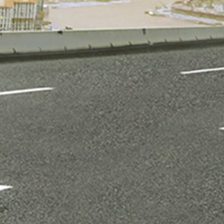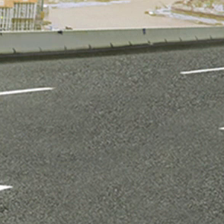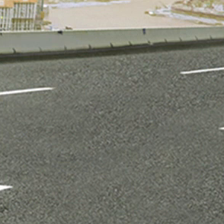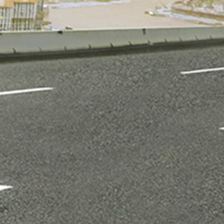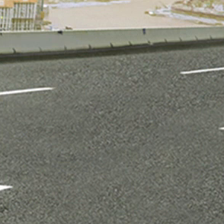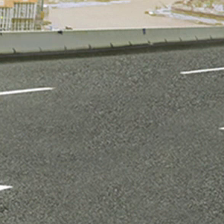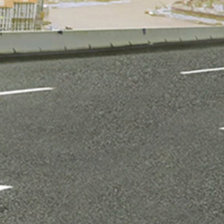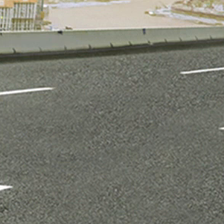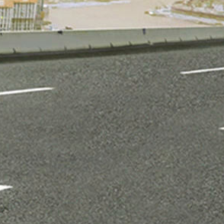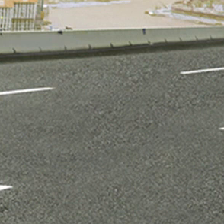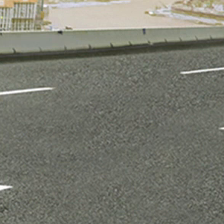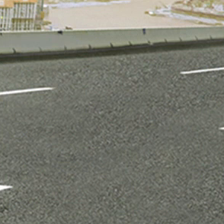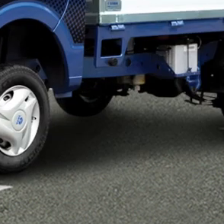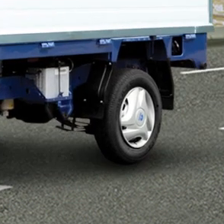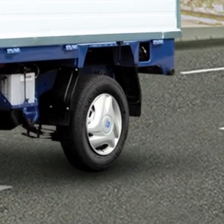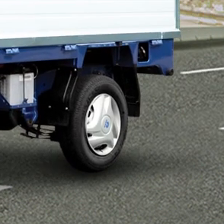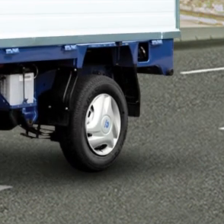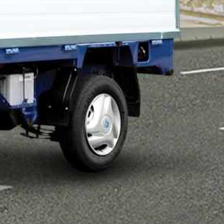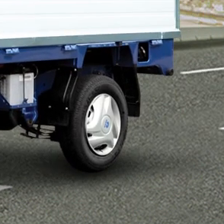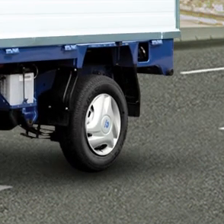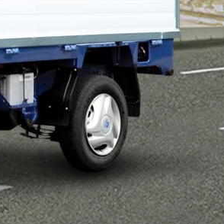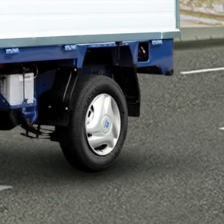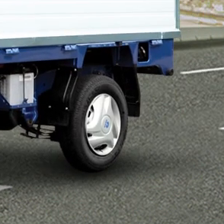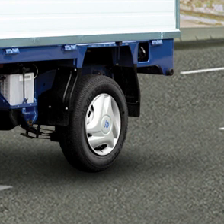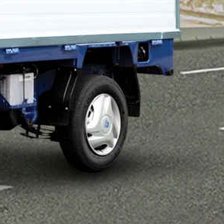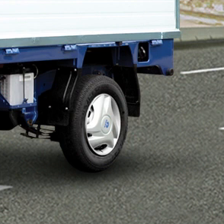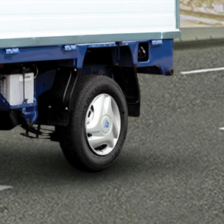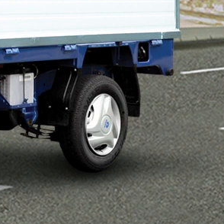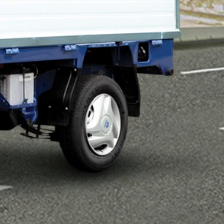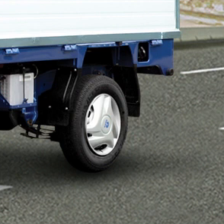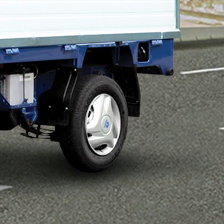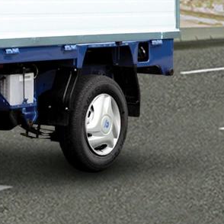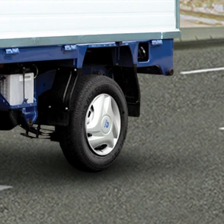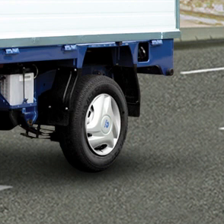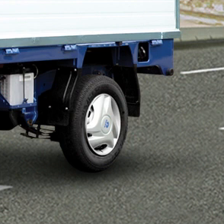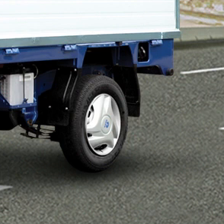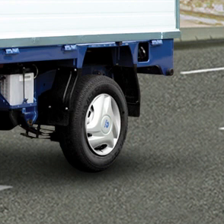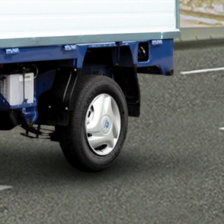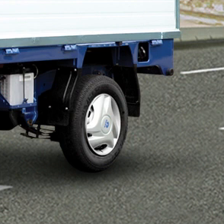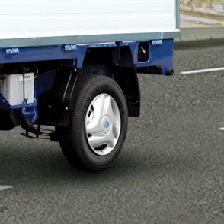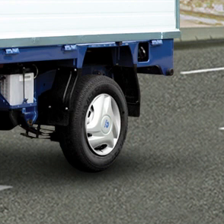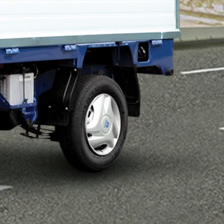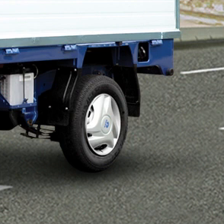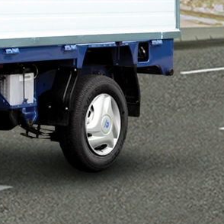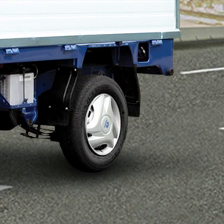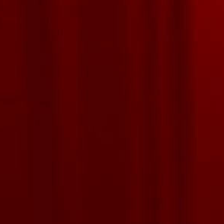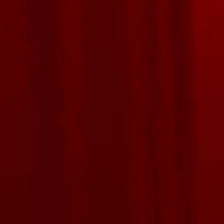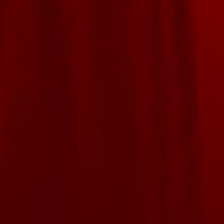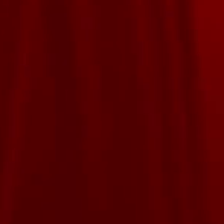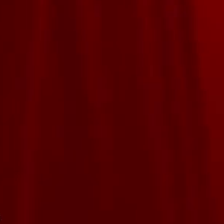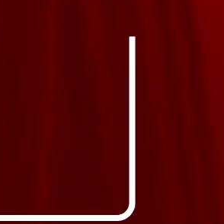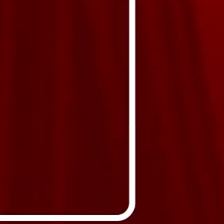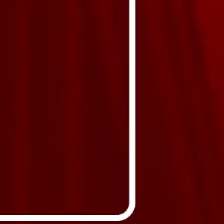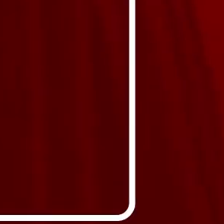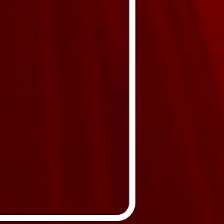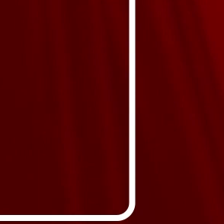දුවන්න පුළුවන් අද කාලෙට ෂුවර් වැඩ්ඩා. ඩීමෝ බට්ටා ටාටා S HT2. වැඩි විස්තර සඳහා 13.88 අමතන්න.